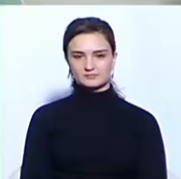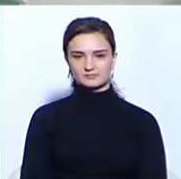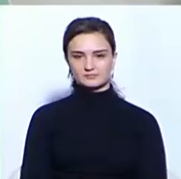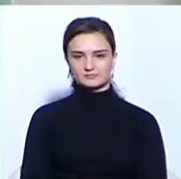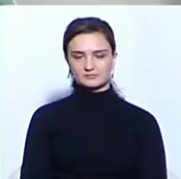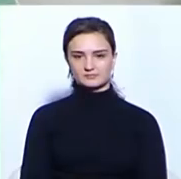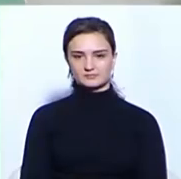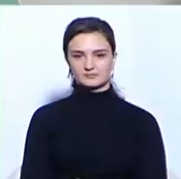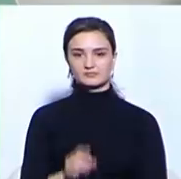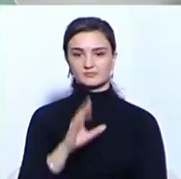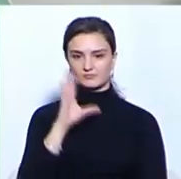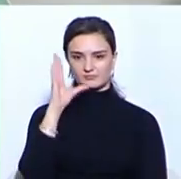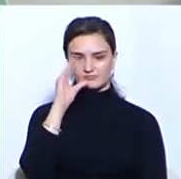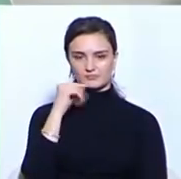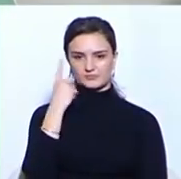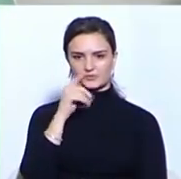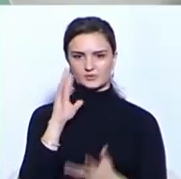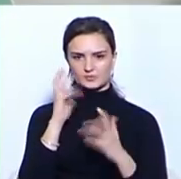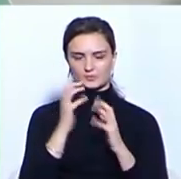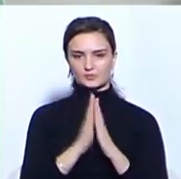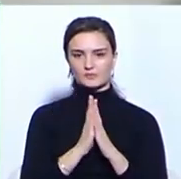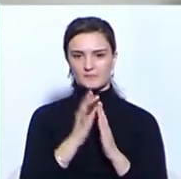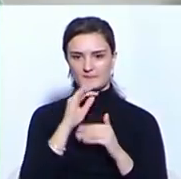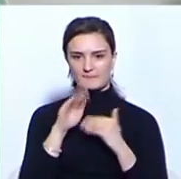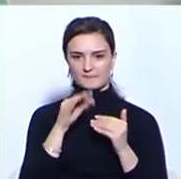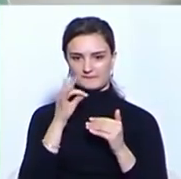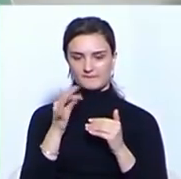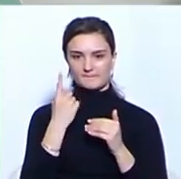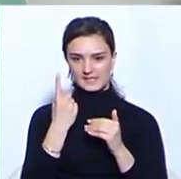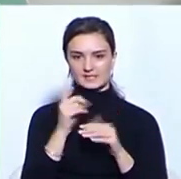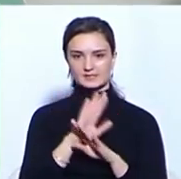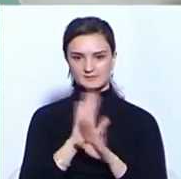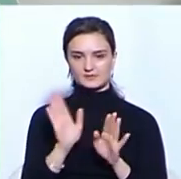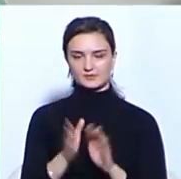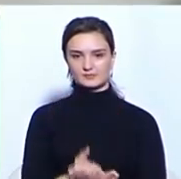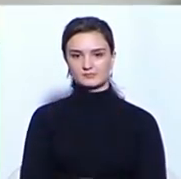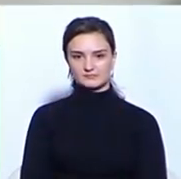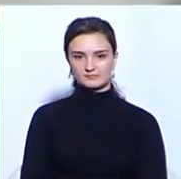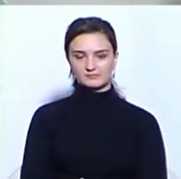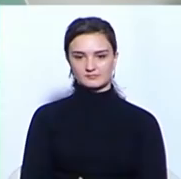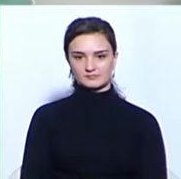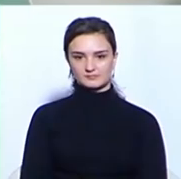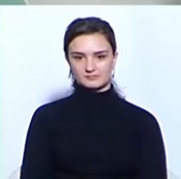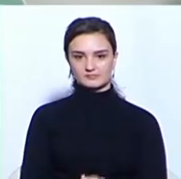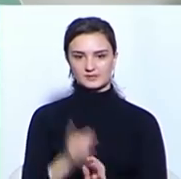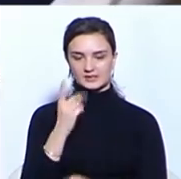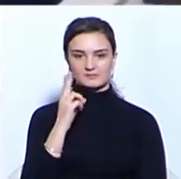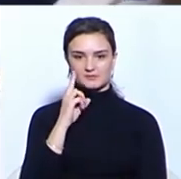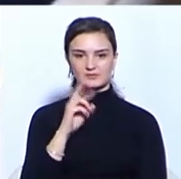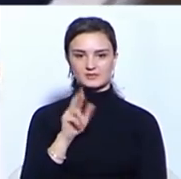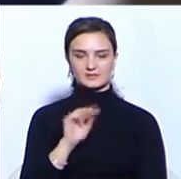დანარჩენი სერიოზული სახით არის და უნდა სთხოვო და მე გეუბნება ერთი შოუ. ანუ ერთი მაკოსა და